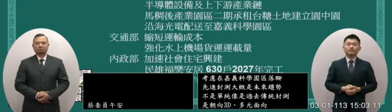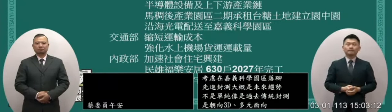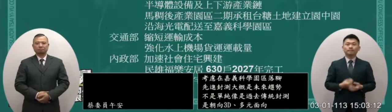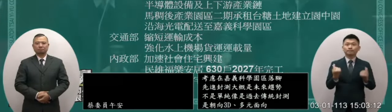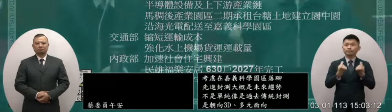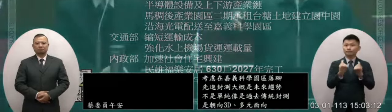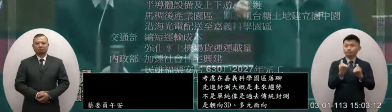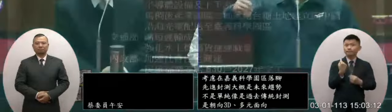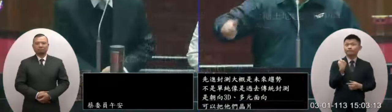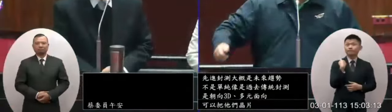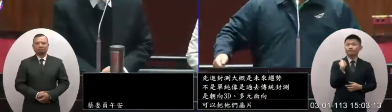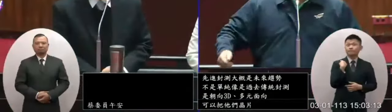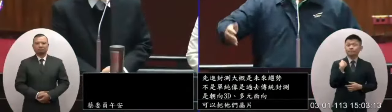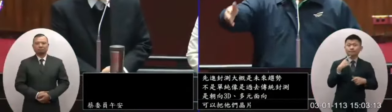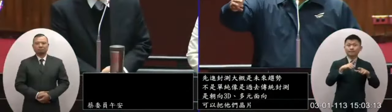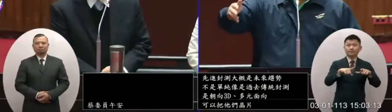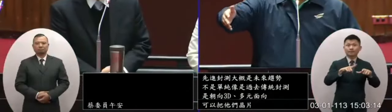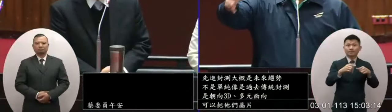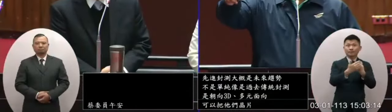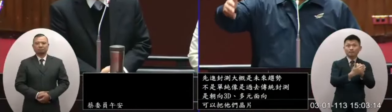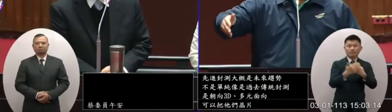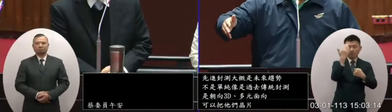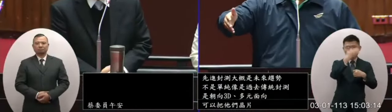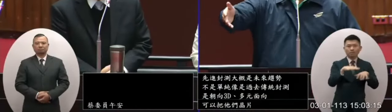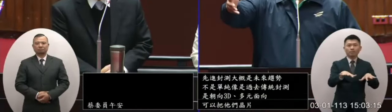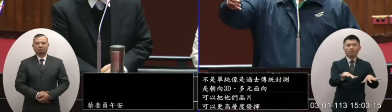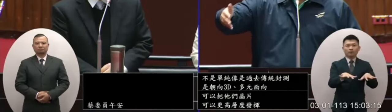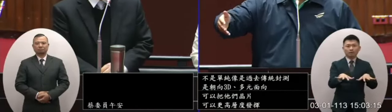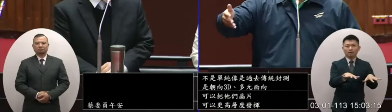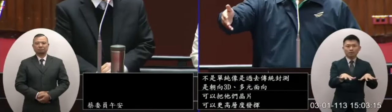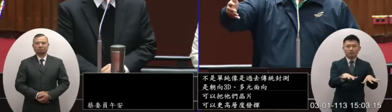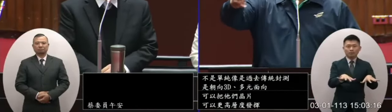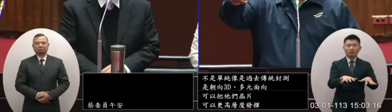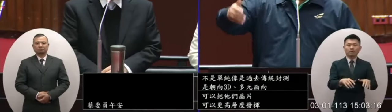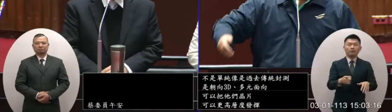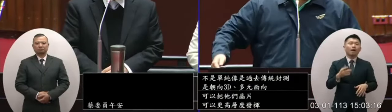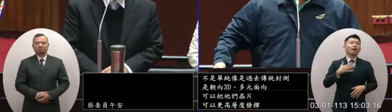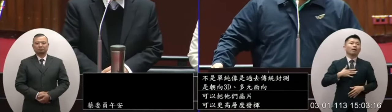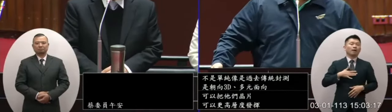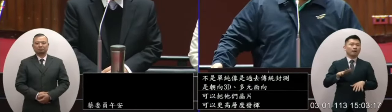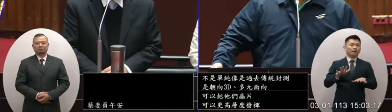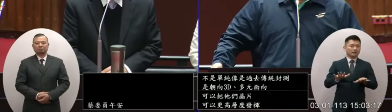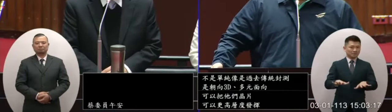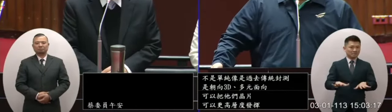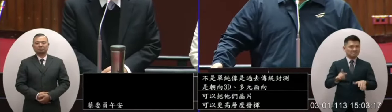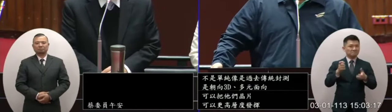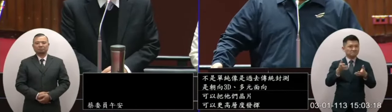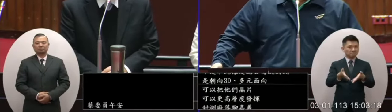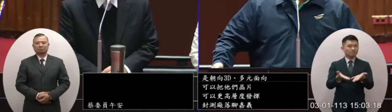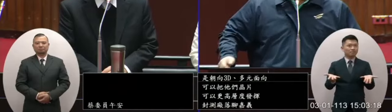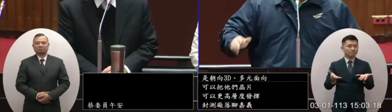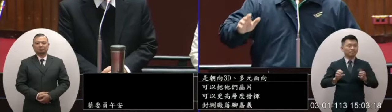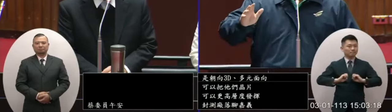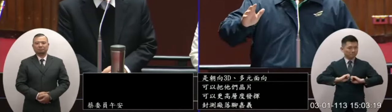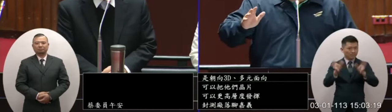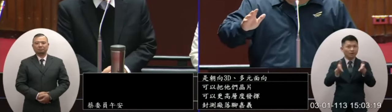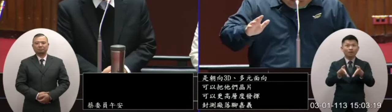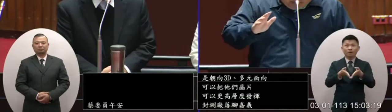长长太保抓地当之类，有之类就是知影讲可能今仔有一个足重大的消息